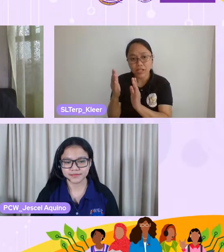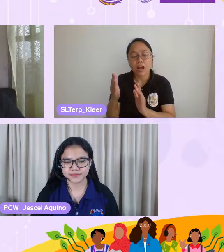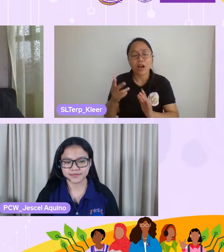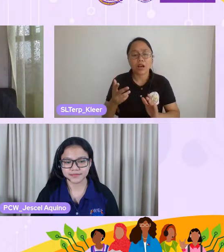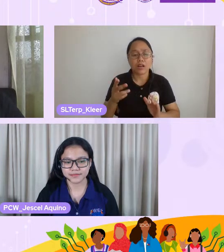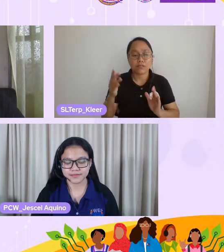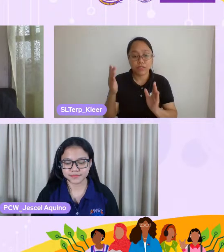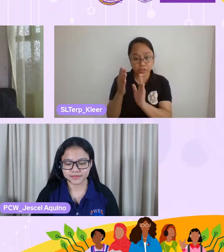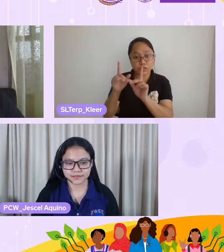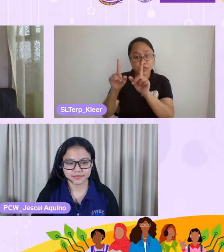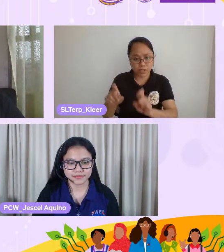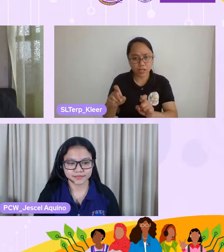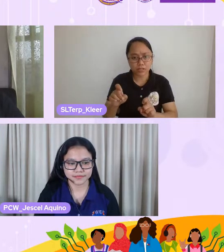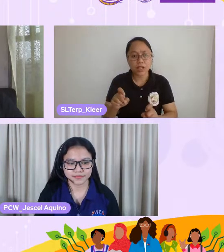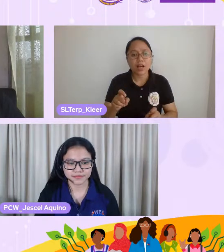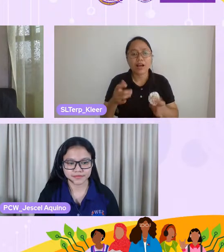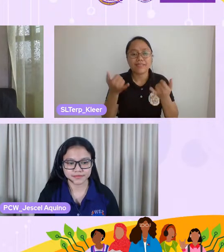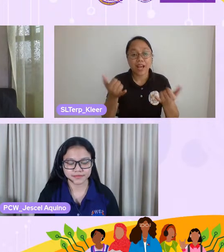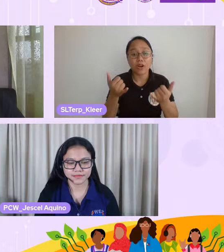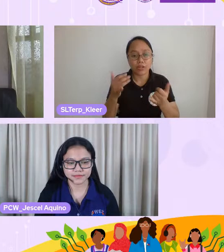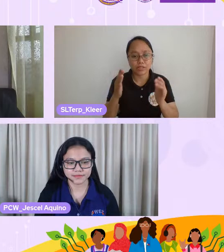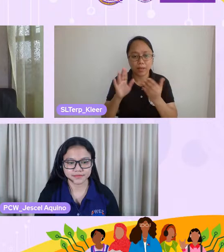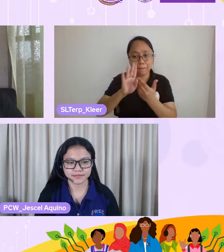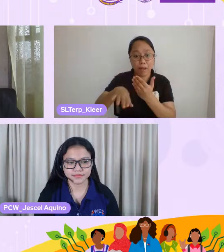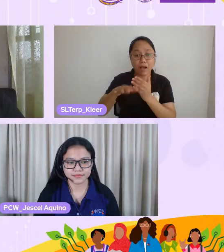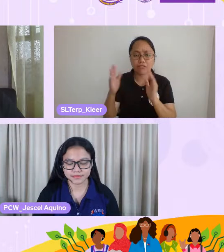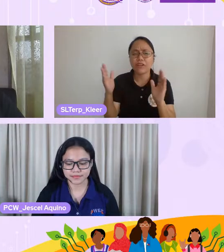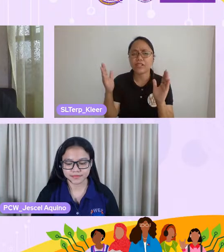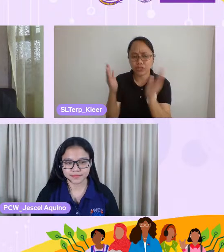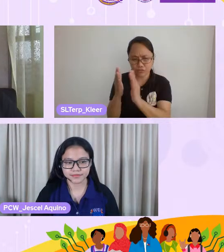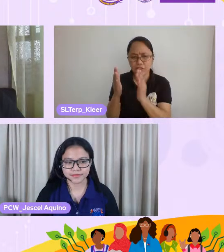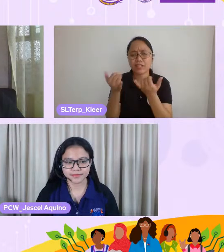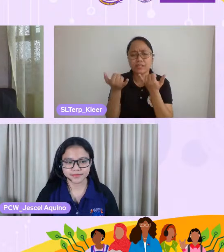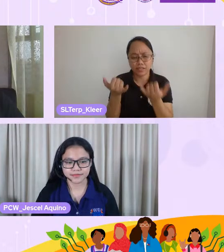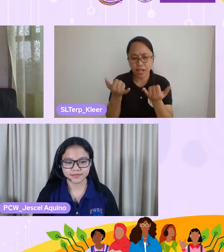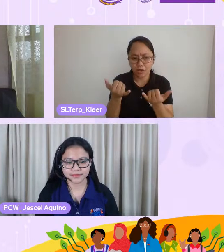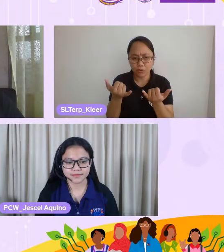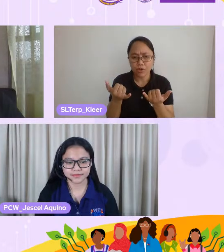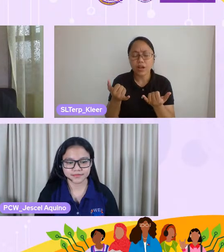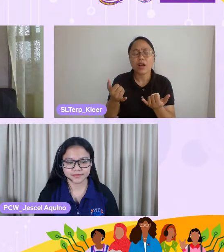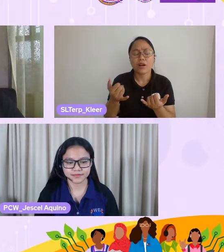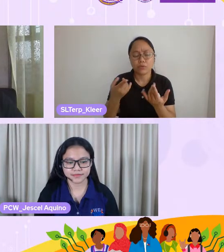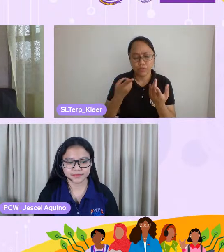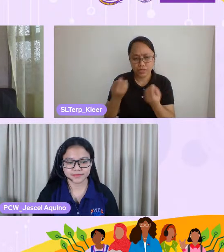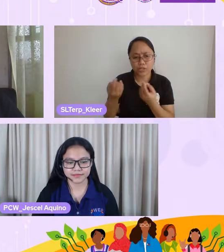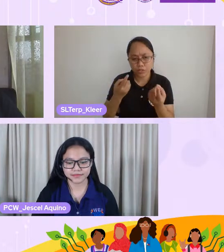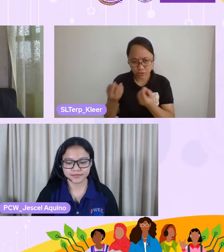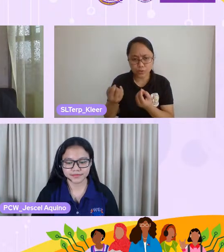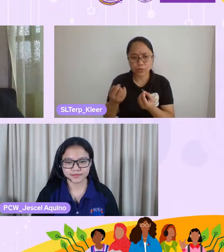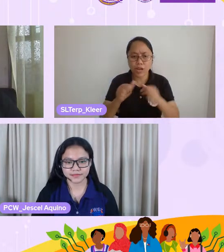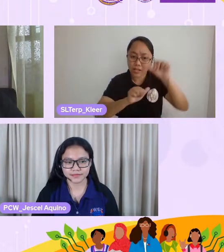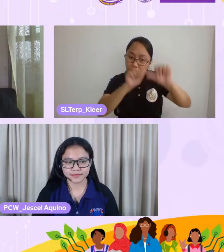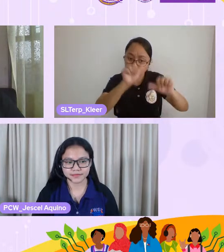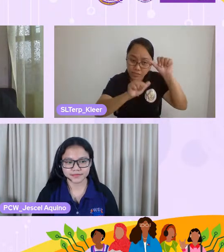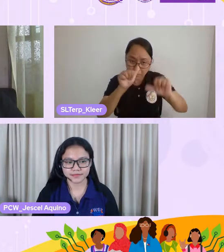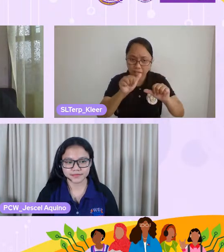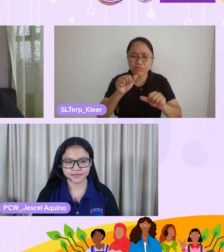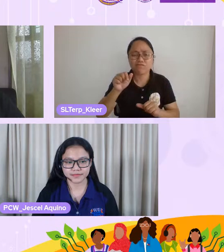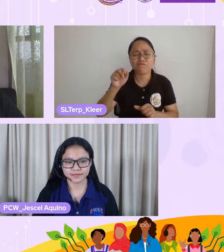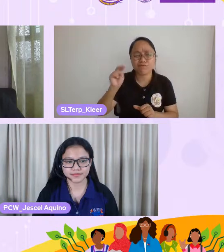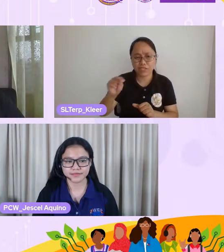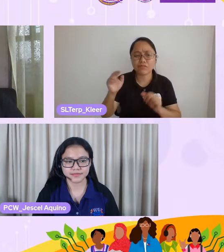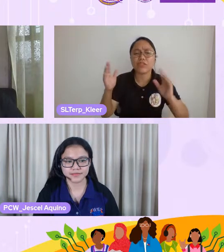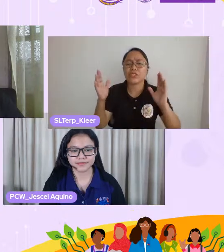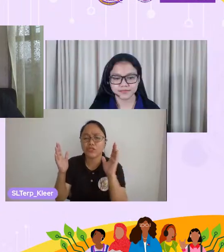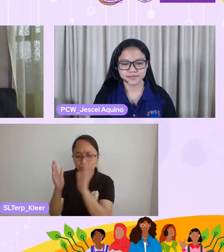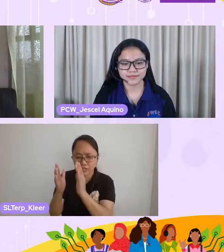ang certification and assessment po kasi natin ay face-to-face pa rin po nating ginagawa at kailangan lang natin po sa pinakamalapit na